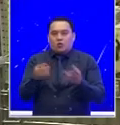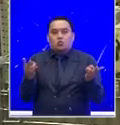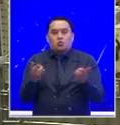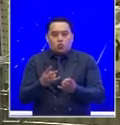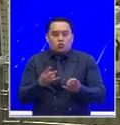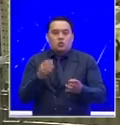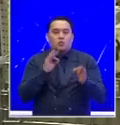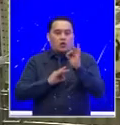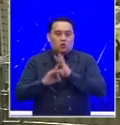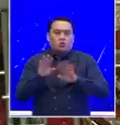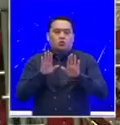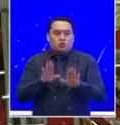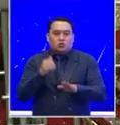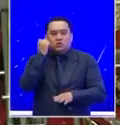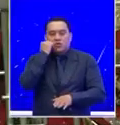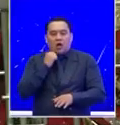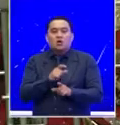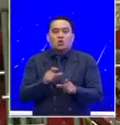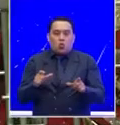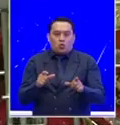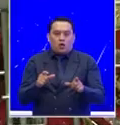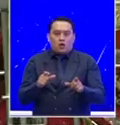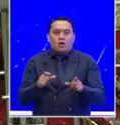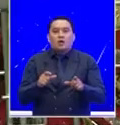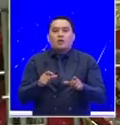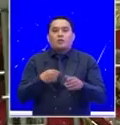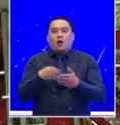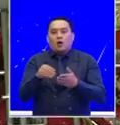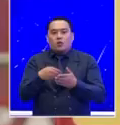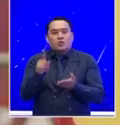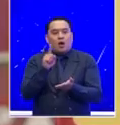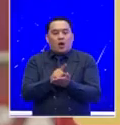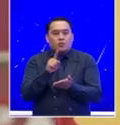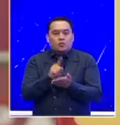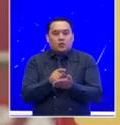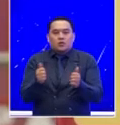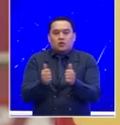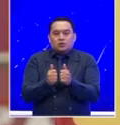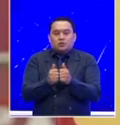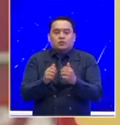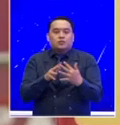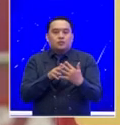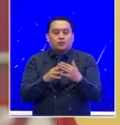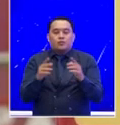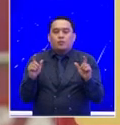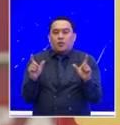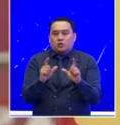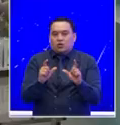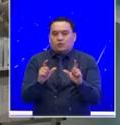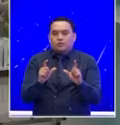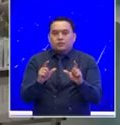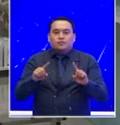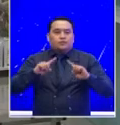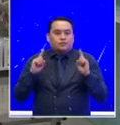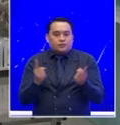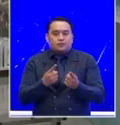необходимые медикаменты могут и пожилые люди. Однако производить покупки они должны в самых ближайших точках. Новое постановление не